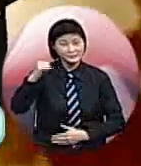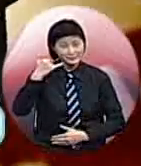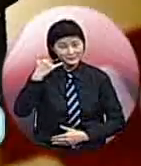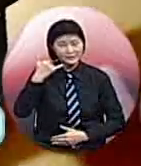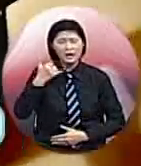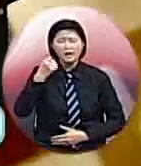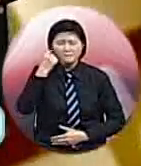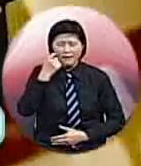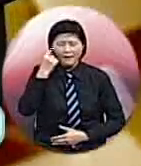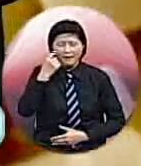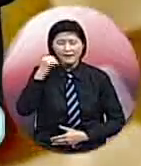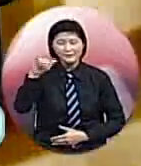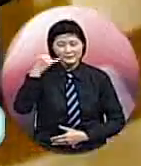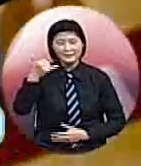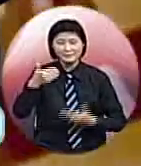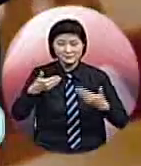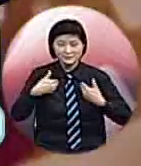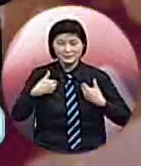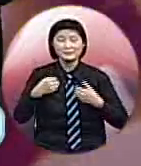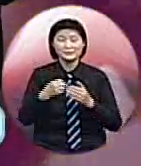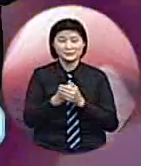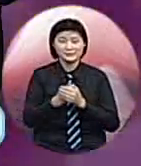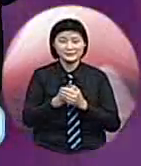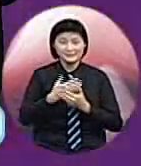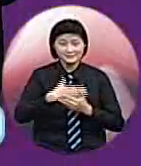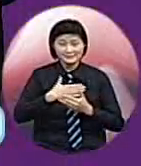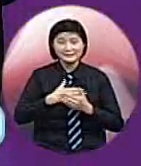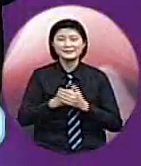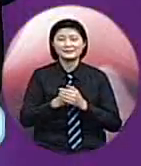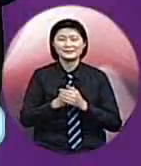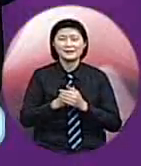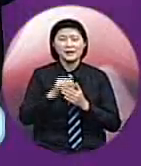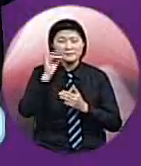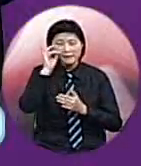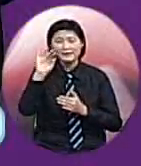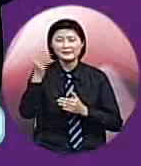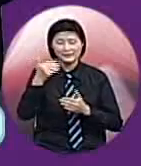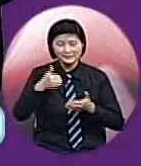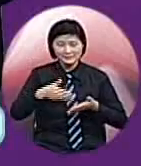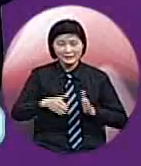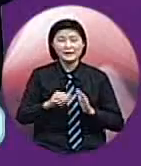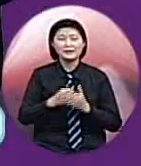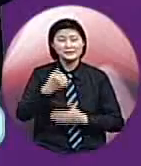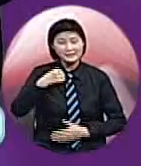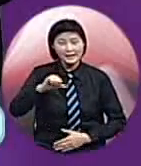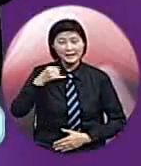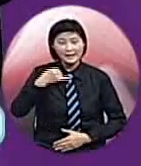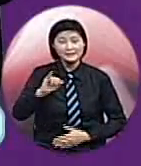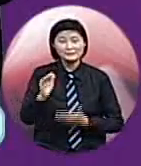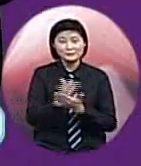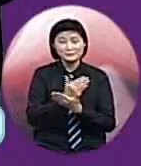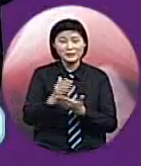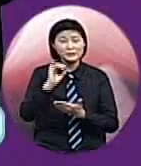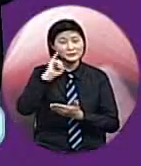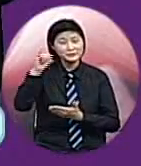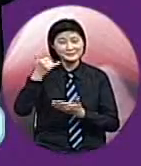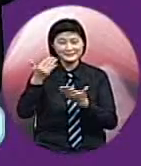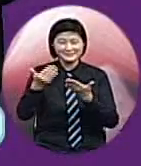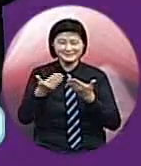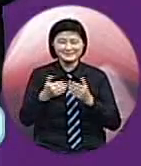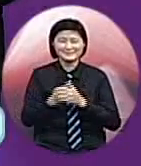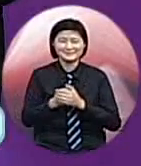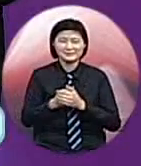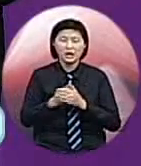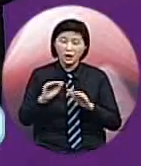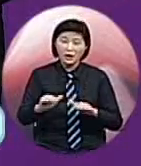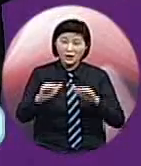결과적으로. 그 다음에 이제 낳았다고 소식 주시고, 대길 네. 때하고, 예, 대길이 딸이 딸인지 아들인지 또 소식 주시고, 네, 네.